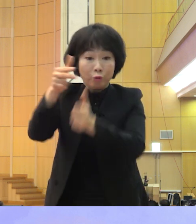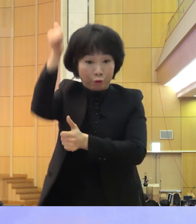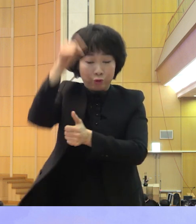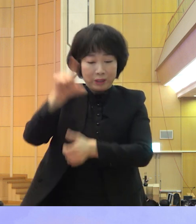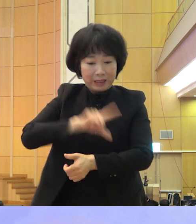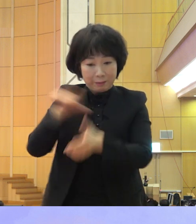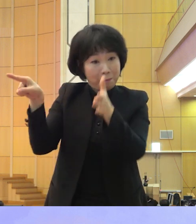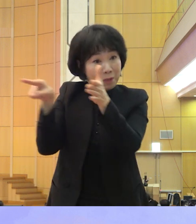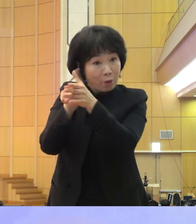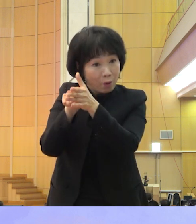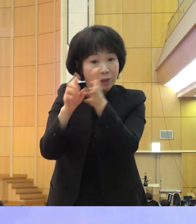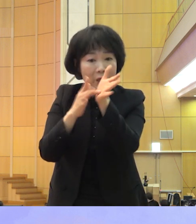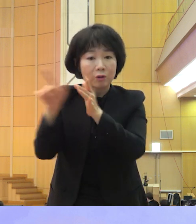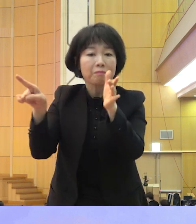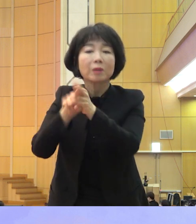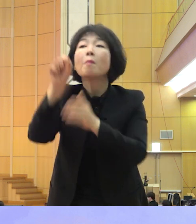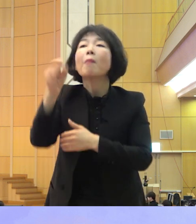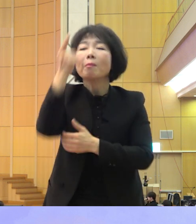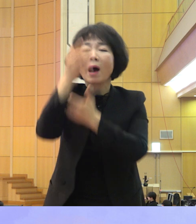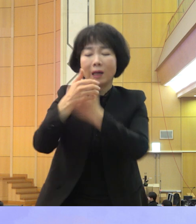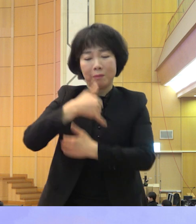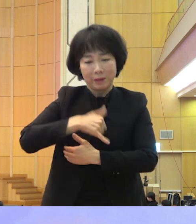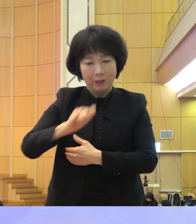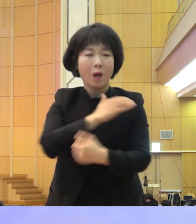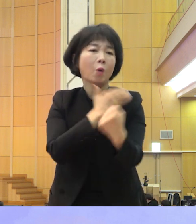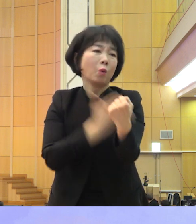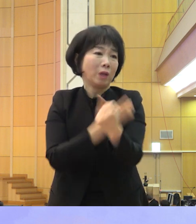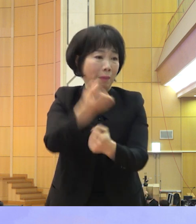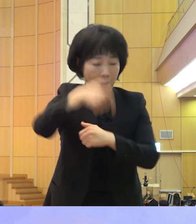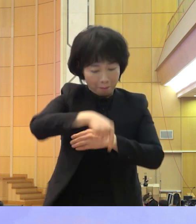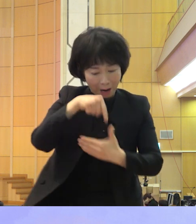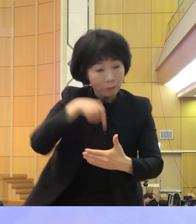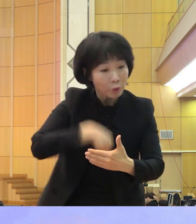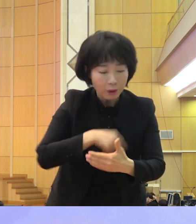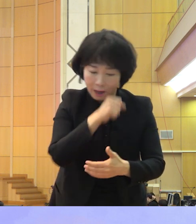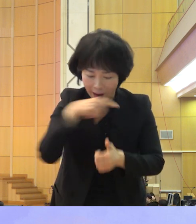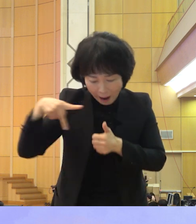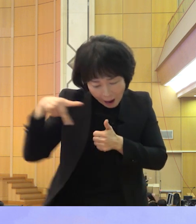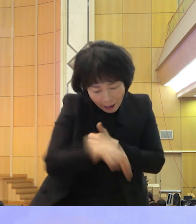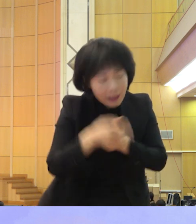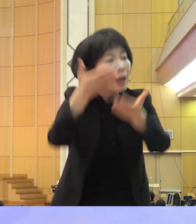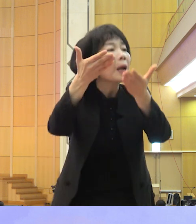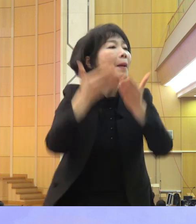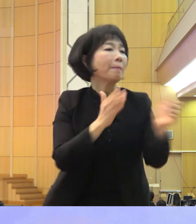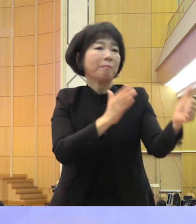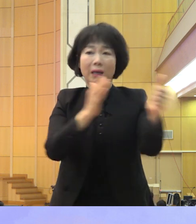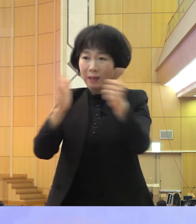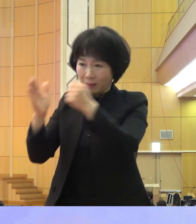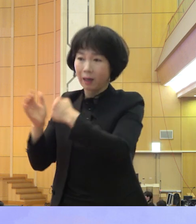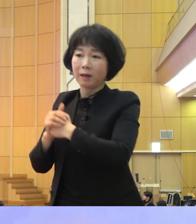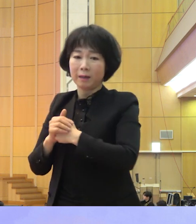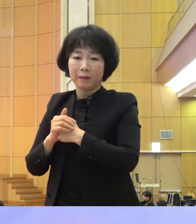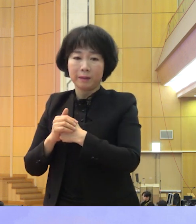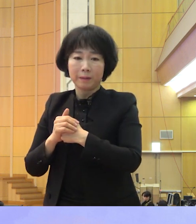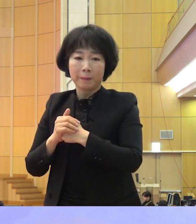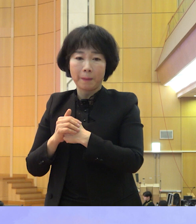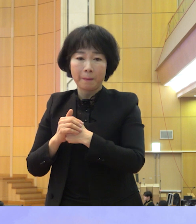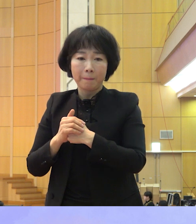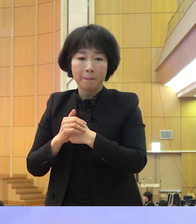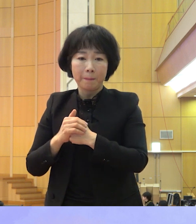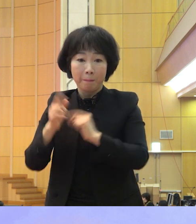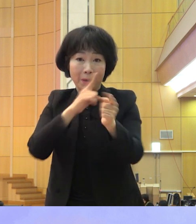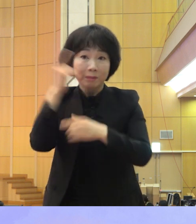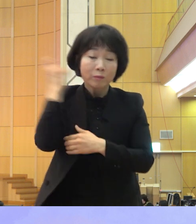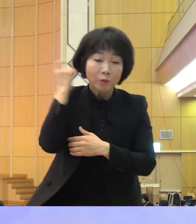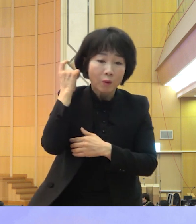믿고 예수님이 믿음으로 말미암아 하나님의 자녀가 되고 마음의 할례를 받아라, 이러한 말씀이 날선검의